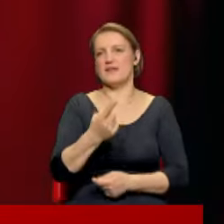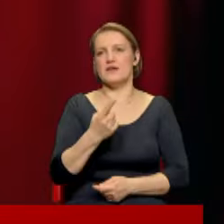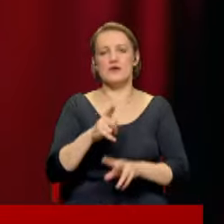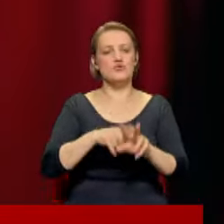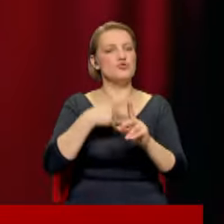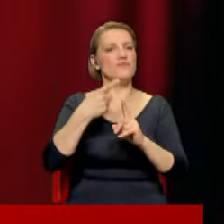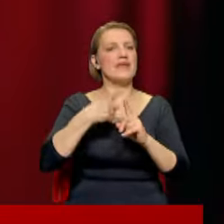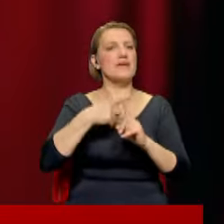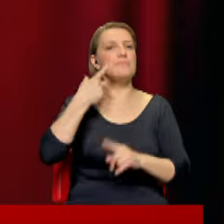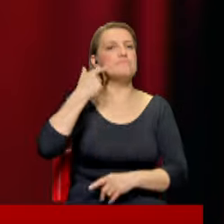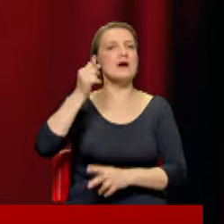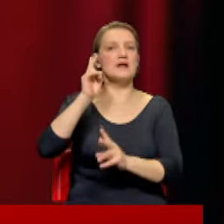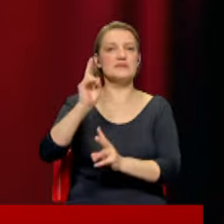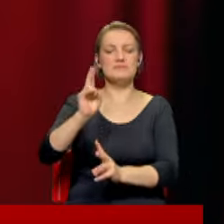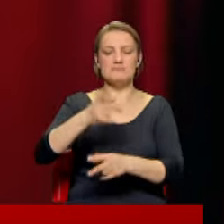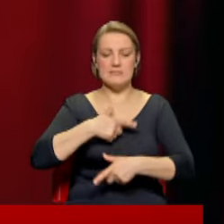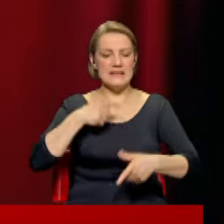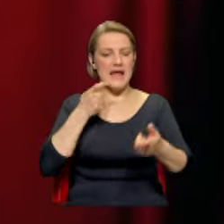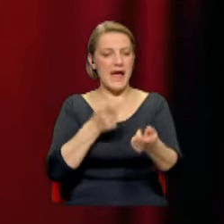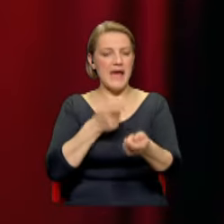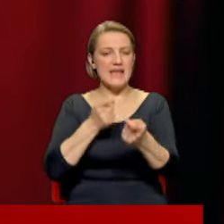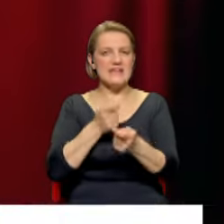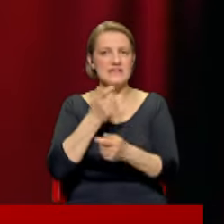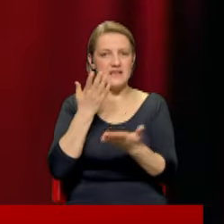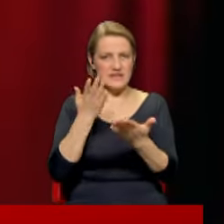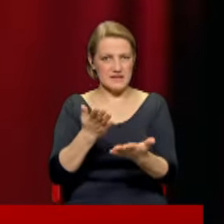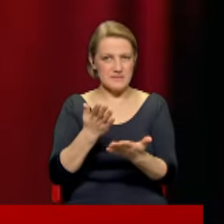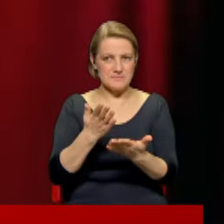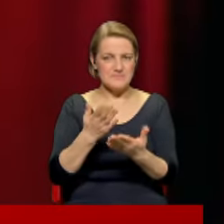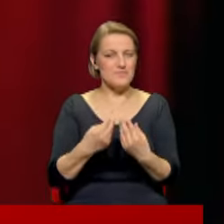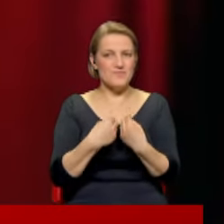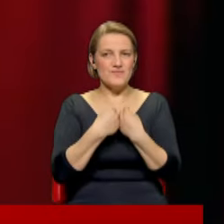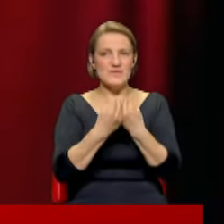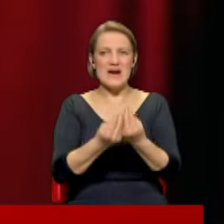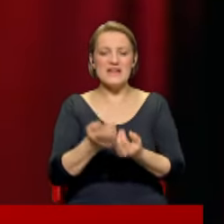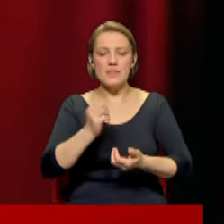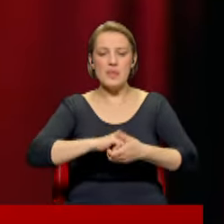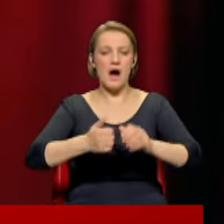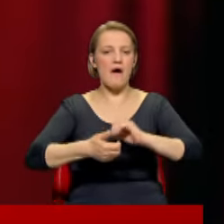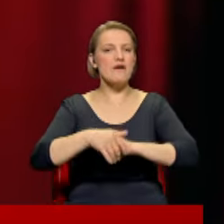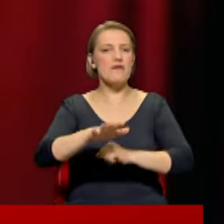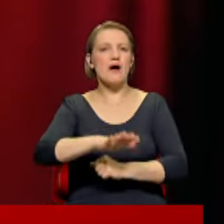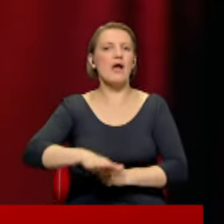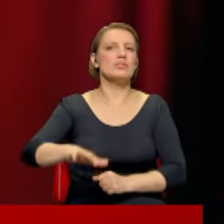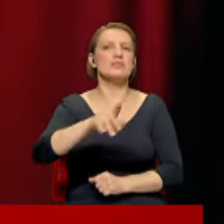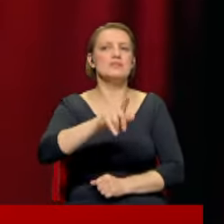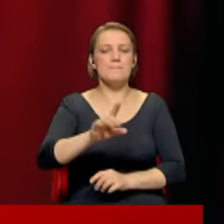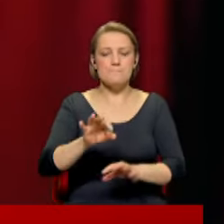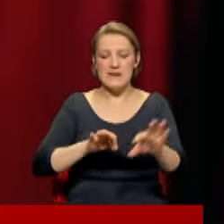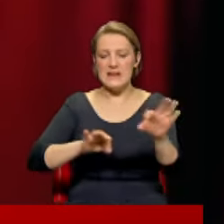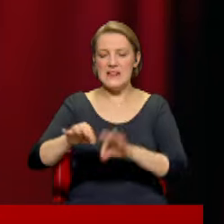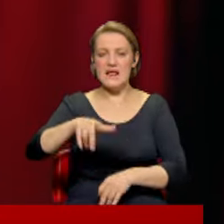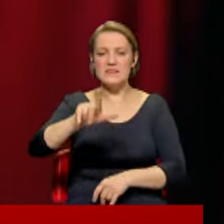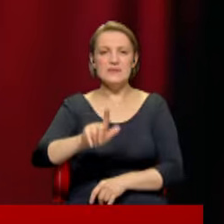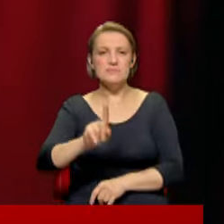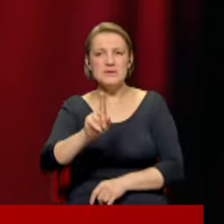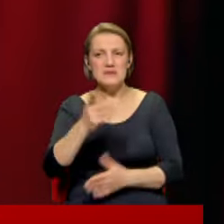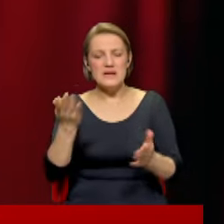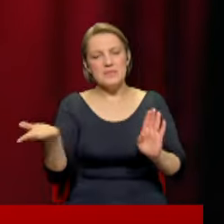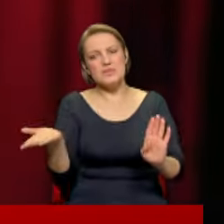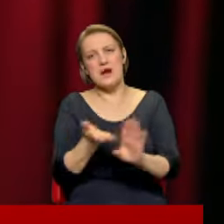Yusuf Tekin Bakan'ın milli eğitime empoze etti. Tarikat ve cemaatlerin planlı bir suikasti